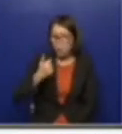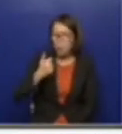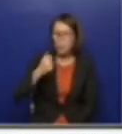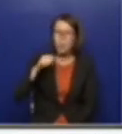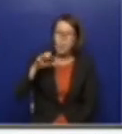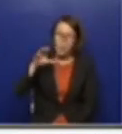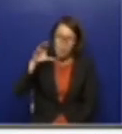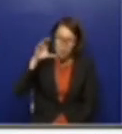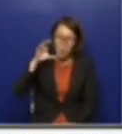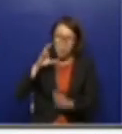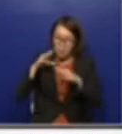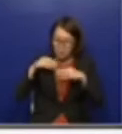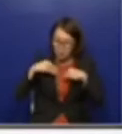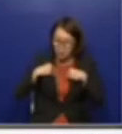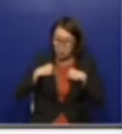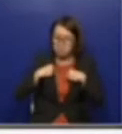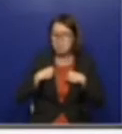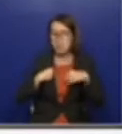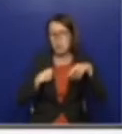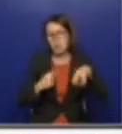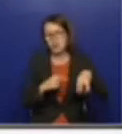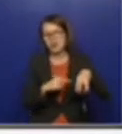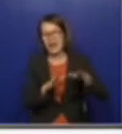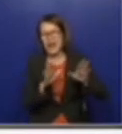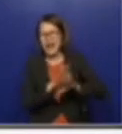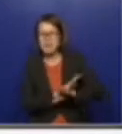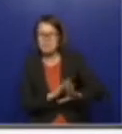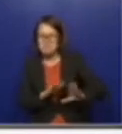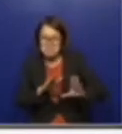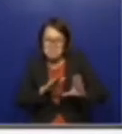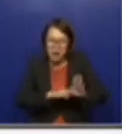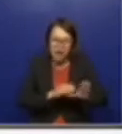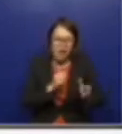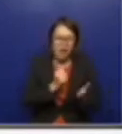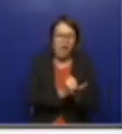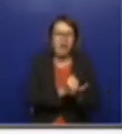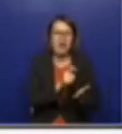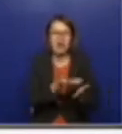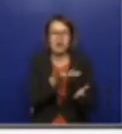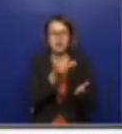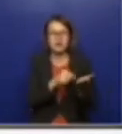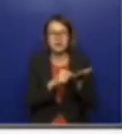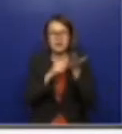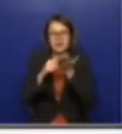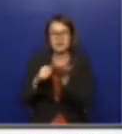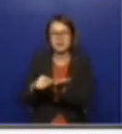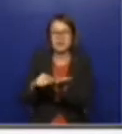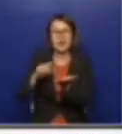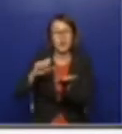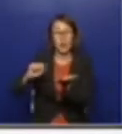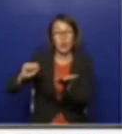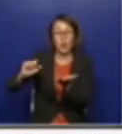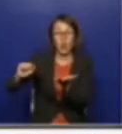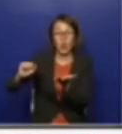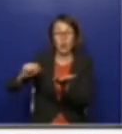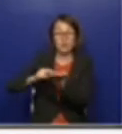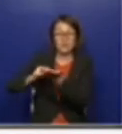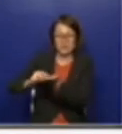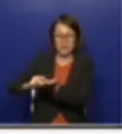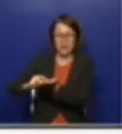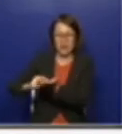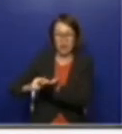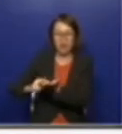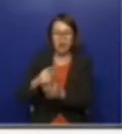องรับนะครับเสมือนเข้ามาขึ้นทะเบียนเช่นมายื่นความจำนงต่อสภาผู้แทนราษฎรแล้วท่านประธาน